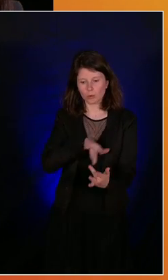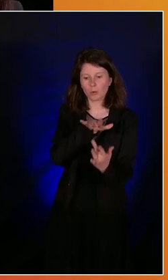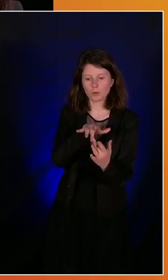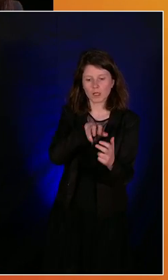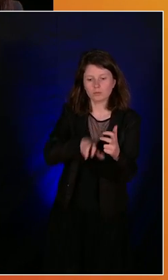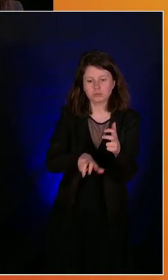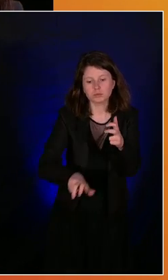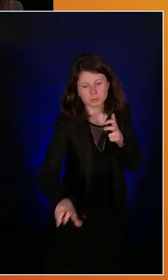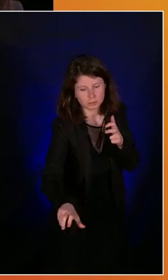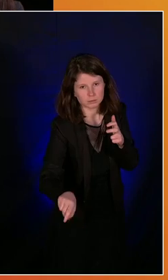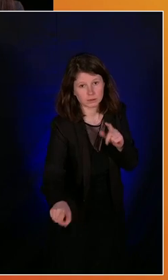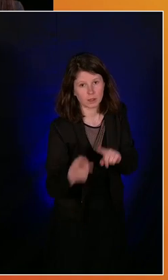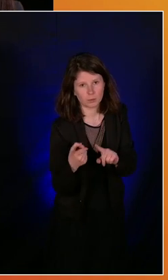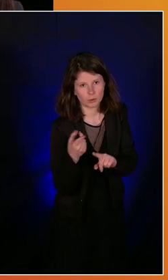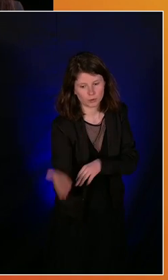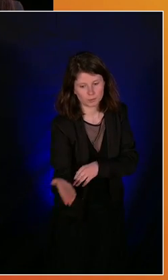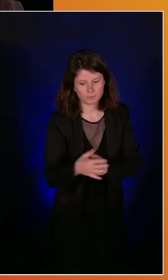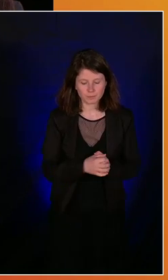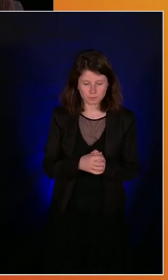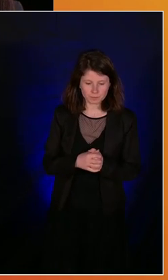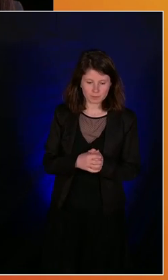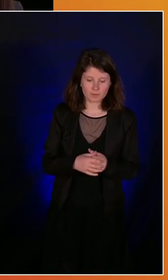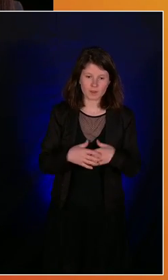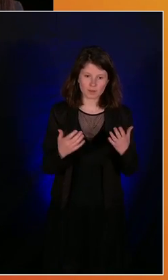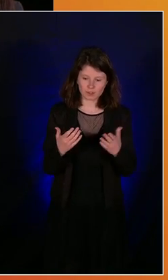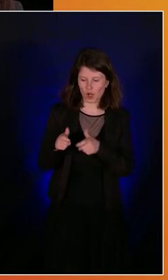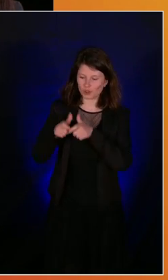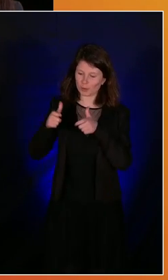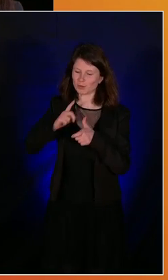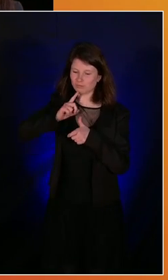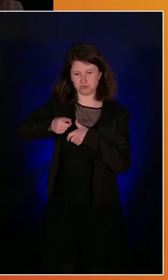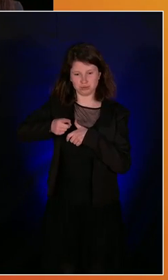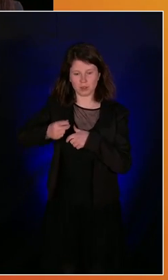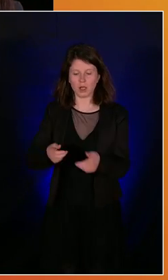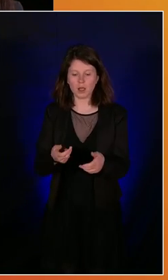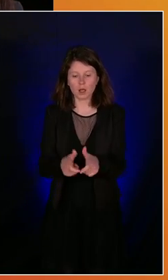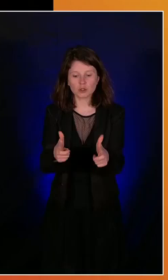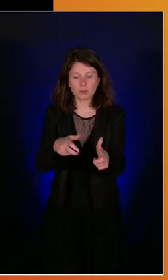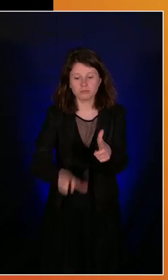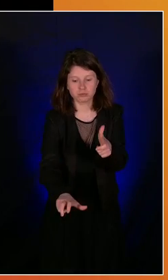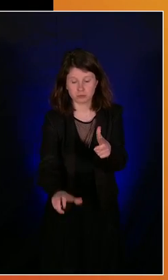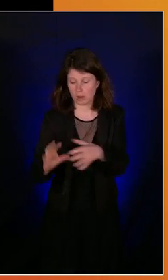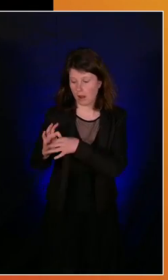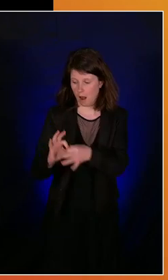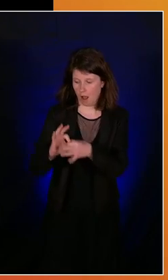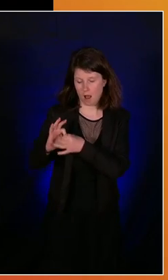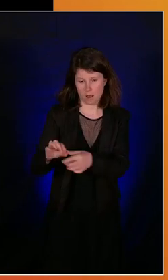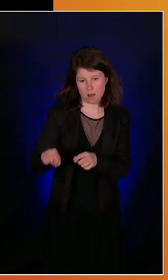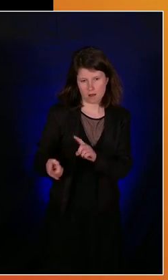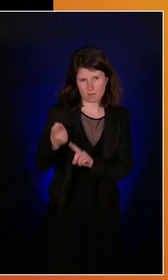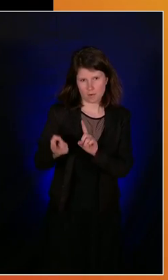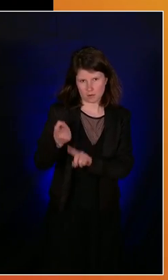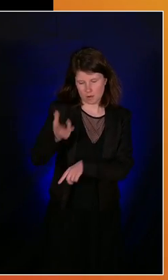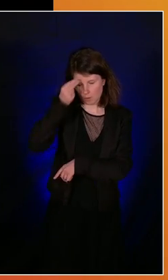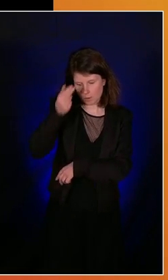la victoire le lien entre les travailleurs des entreprises donneus d'ordre et celles des entreprises de sous-traitance de fil en